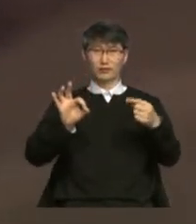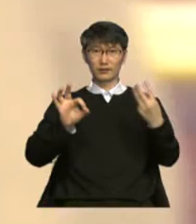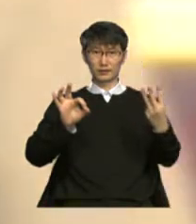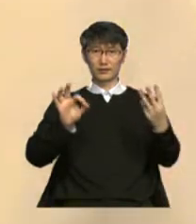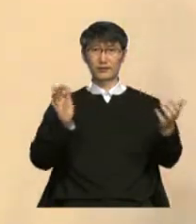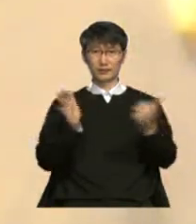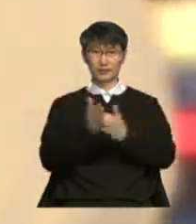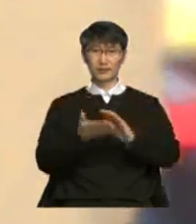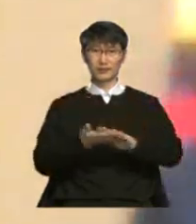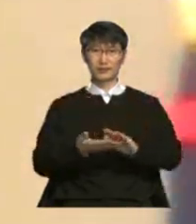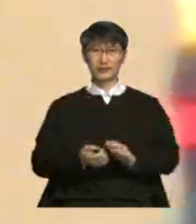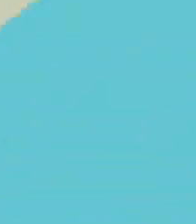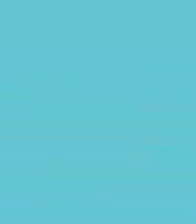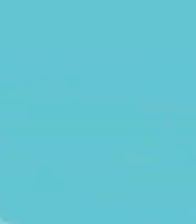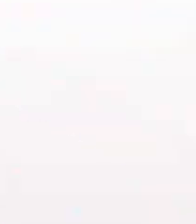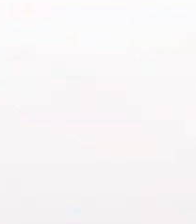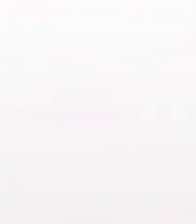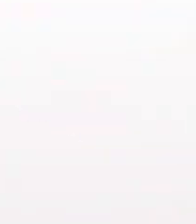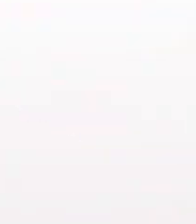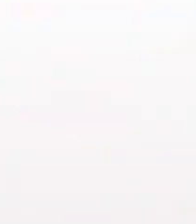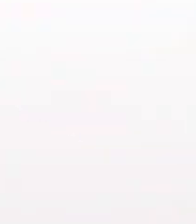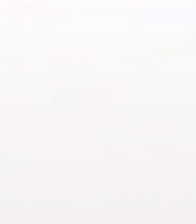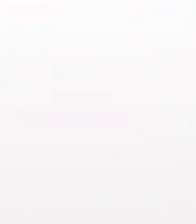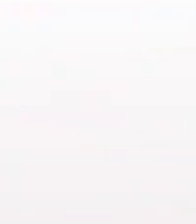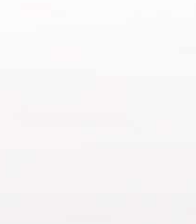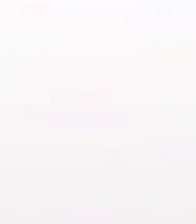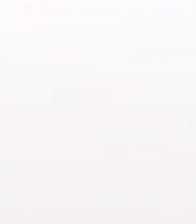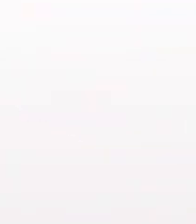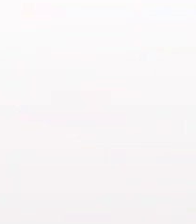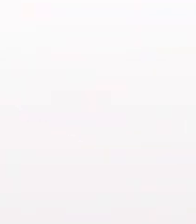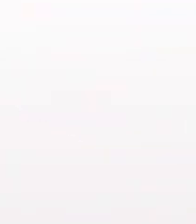3시까지 입니다 음 2